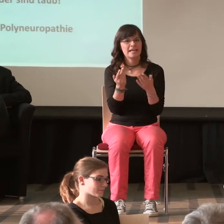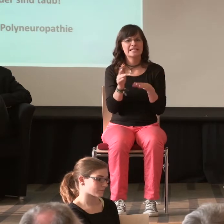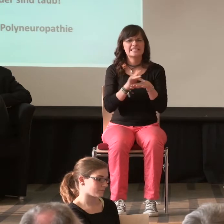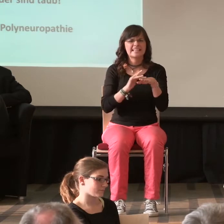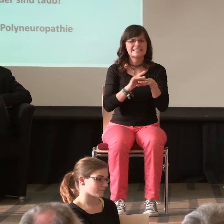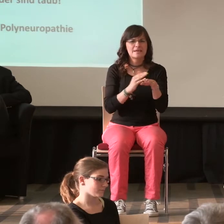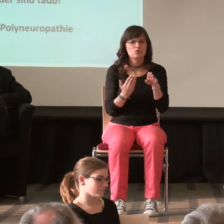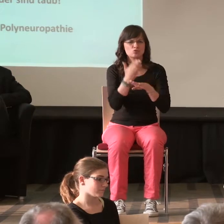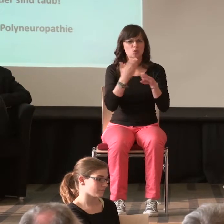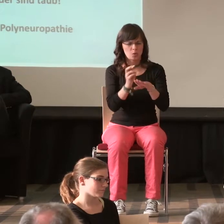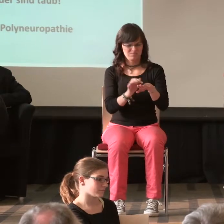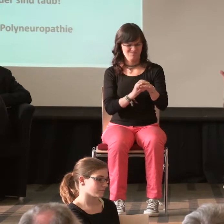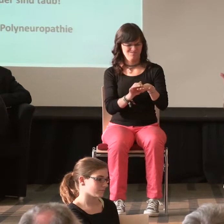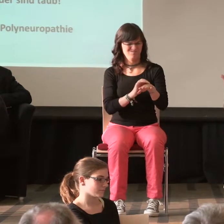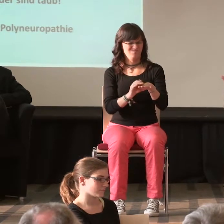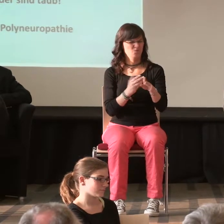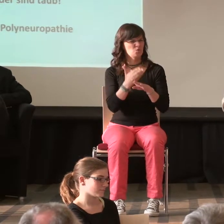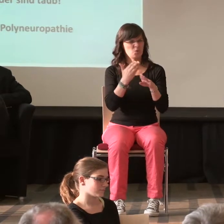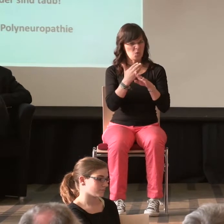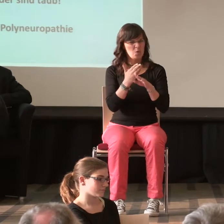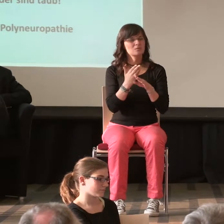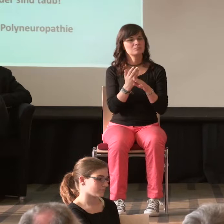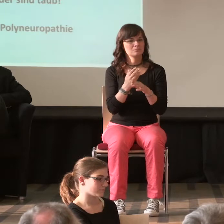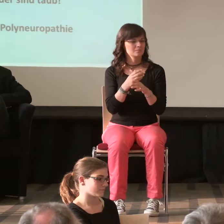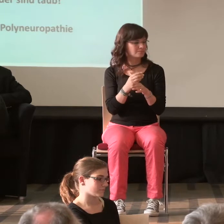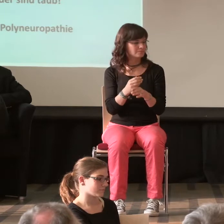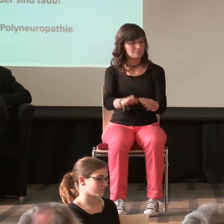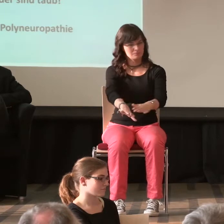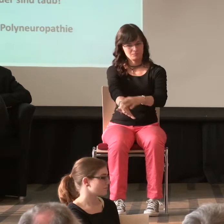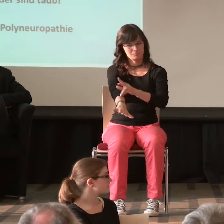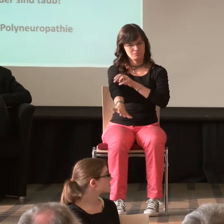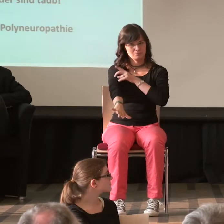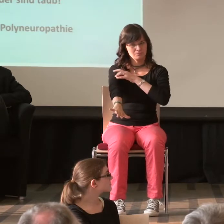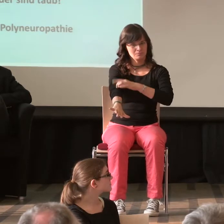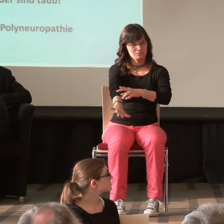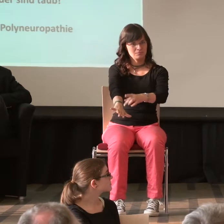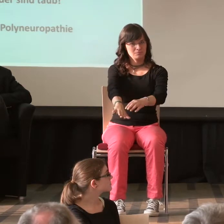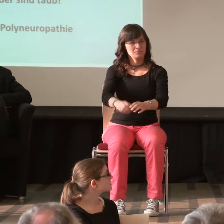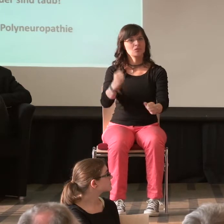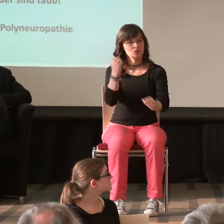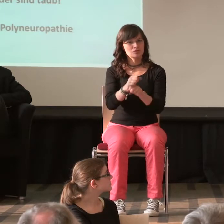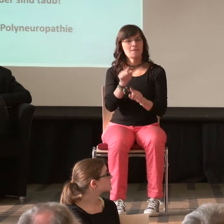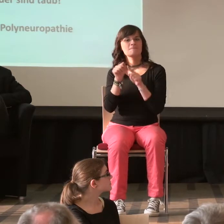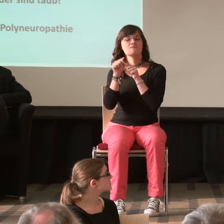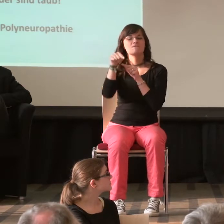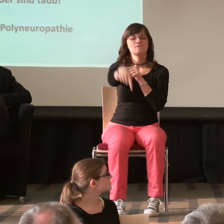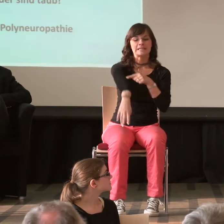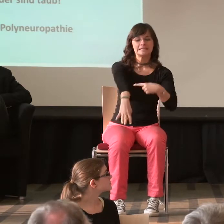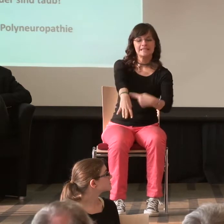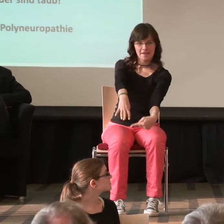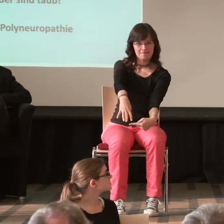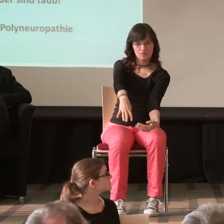Sensiblenstörungen der Hautoberfläche, das heißt, Sie fangen immer von Körperfern an